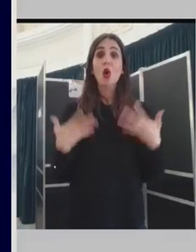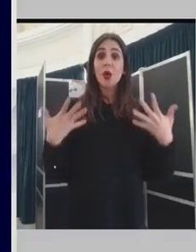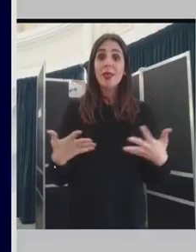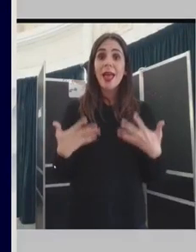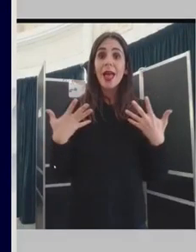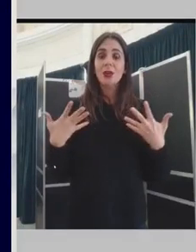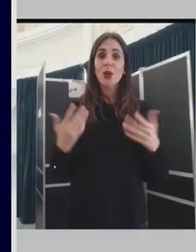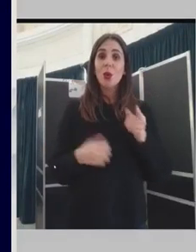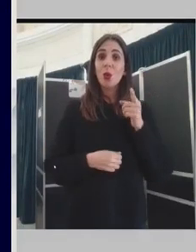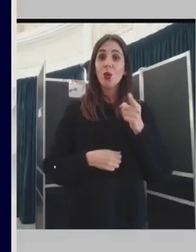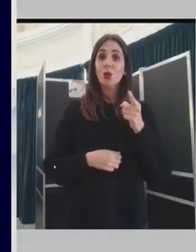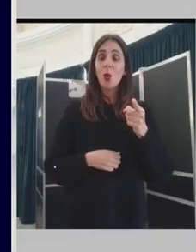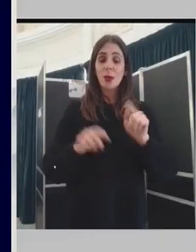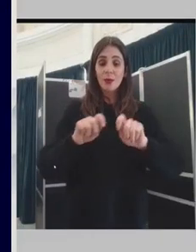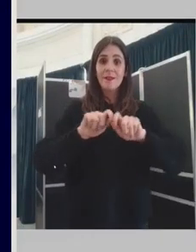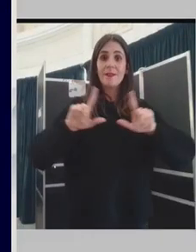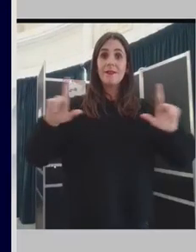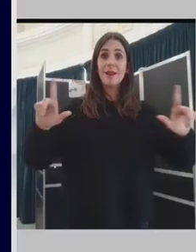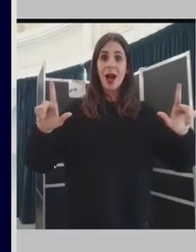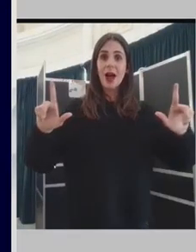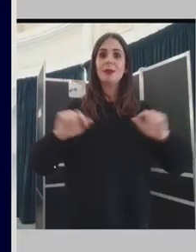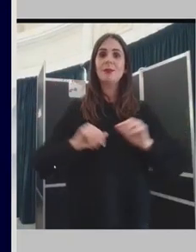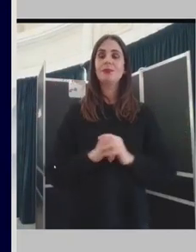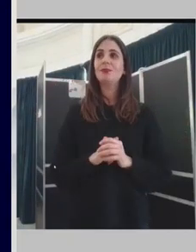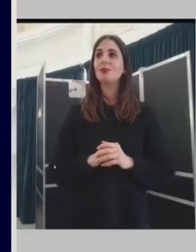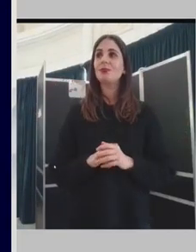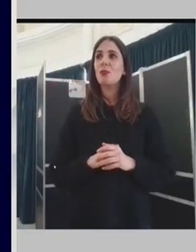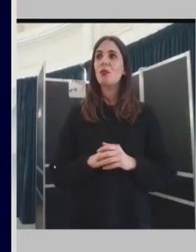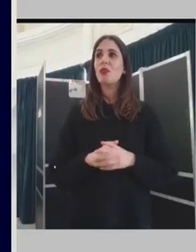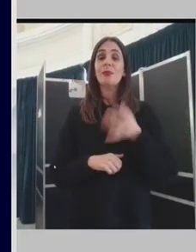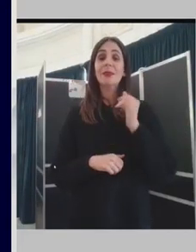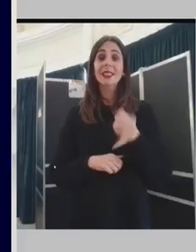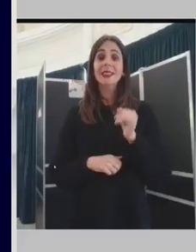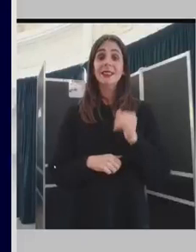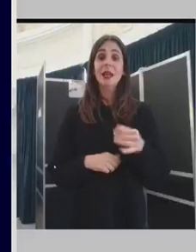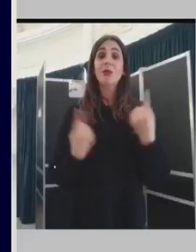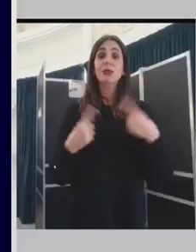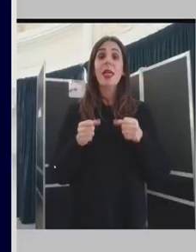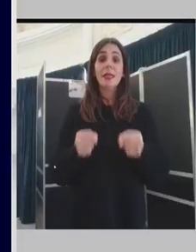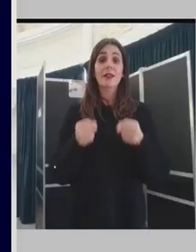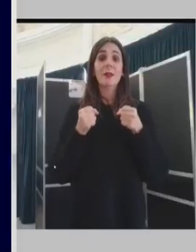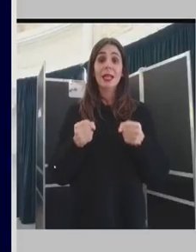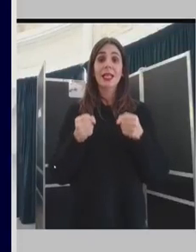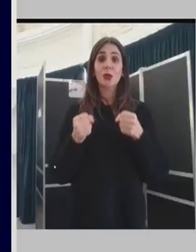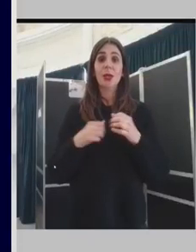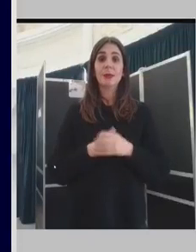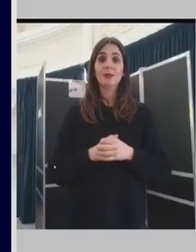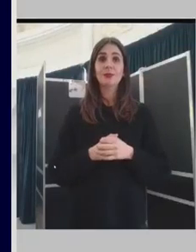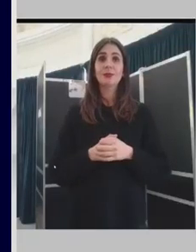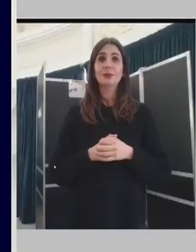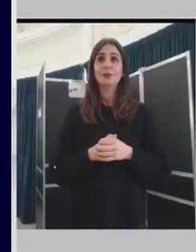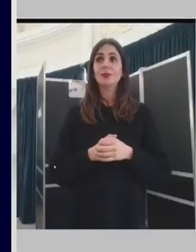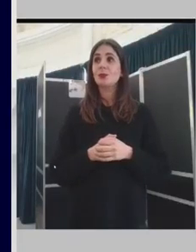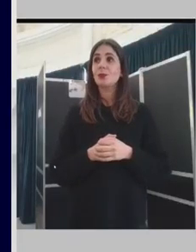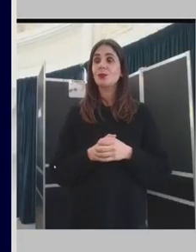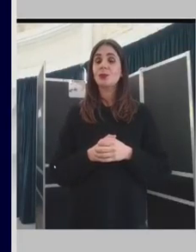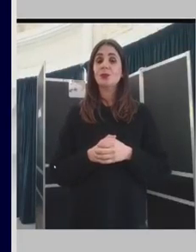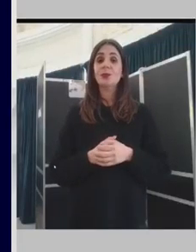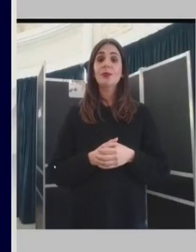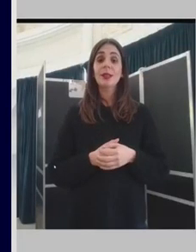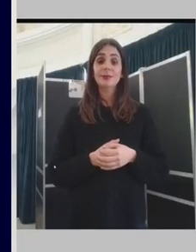minimo, diciamo, sì. Sì, la relazione c'è stata. Questo è il defibrillatore. Per far vedere, aspetta, mi devo silenziare. Questo è